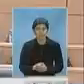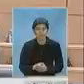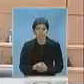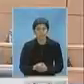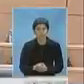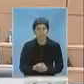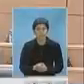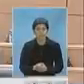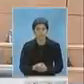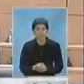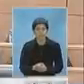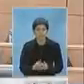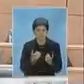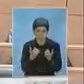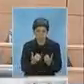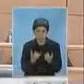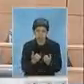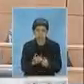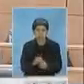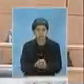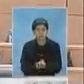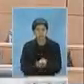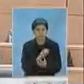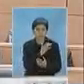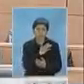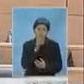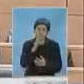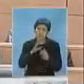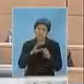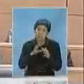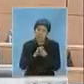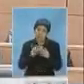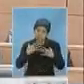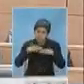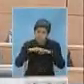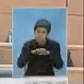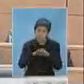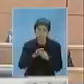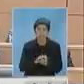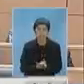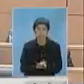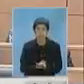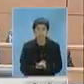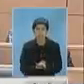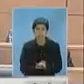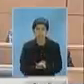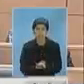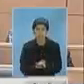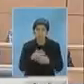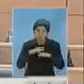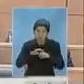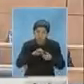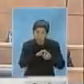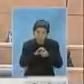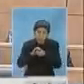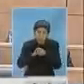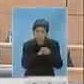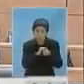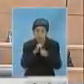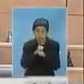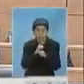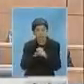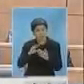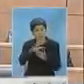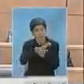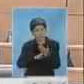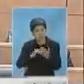ไปแต่วันนี้สิ่งที่พลเอกสนธิเสนอคือเรื่องการปรองดองคือการสร้างสันติภาพให้กับ